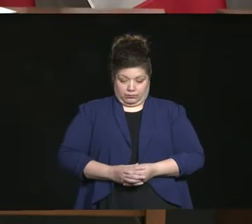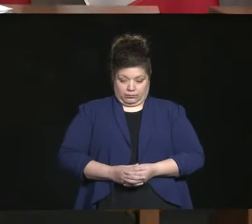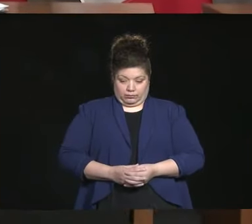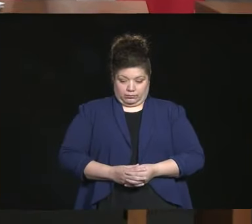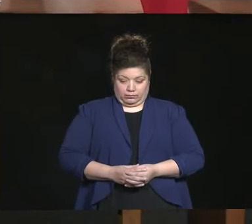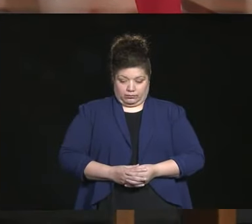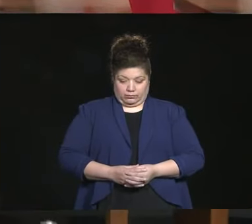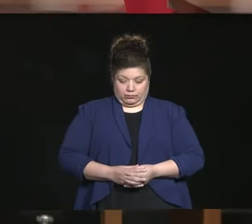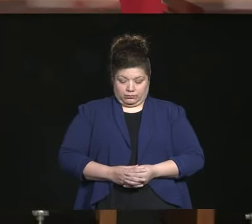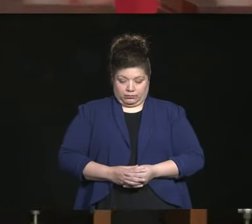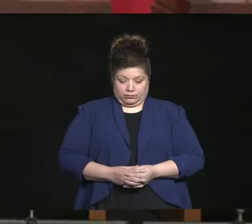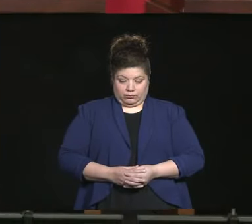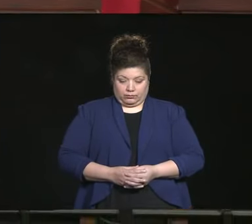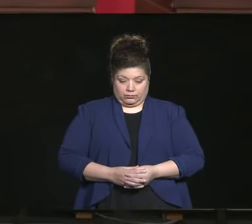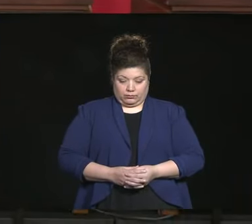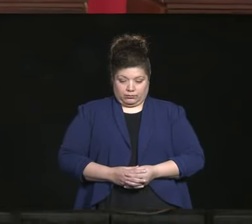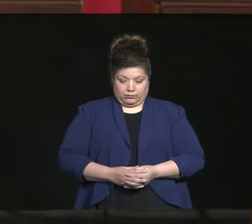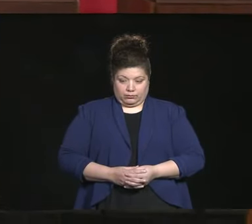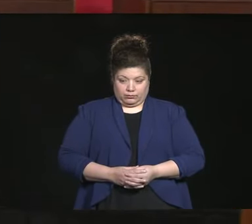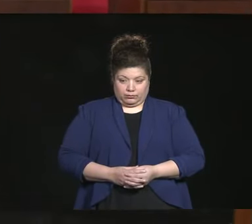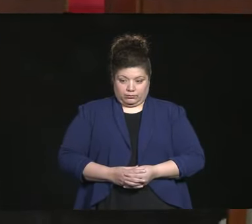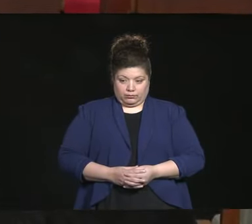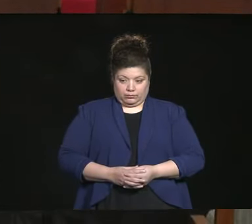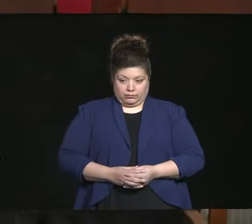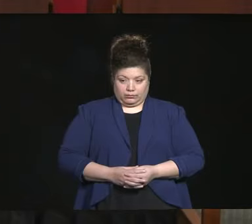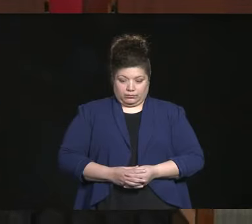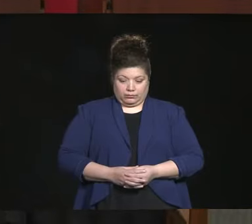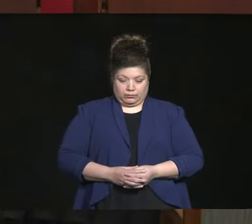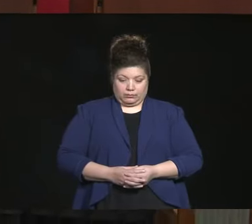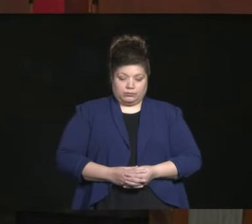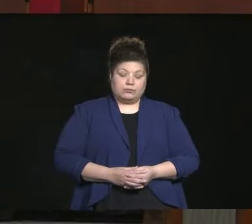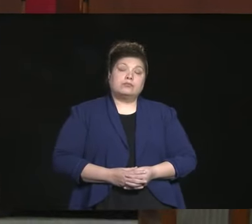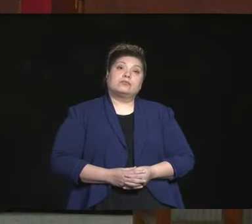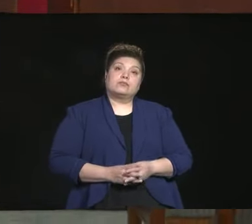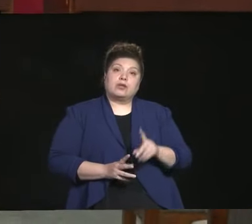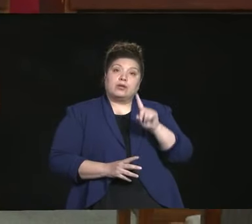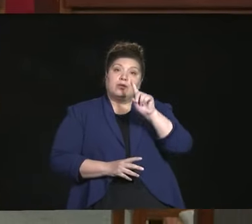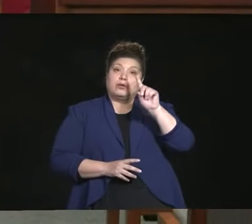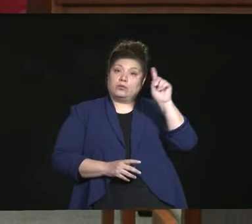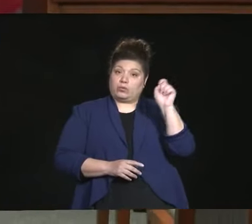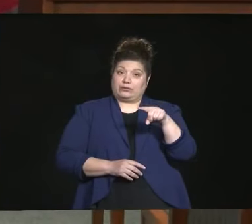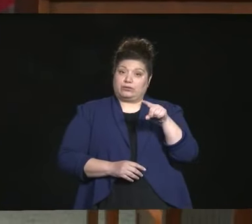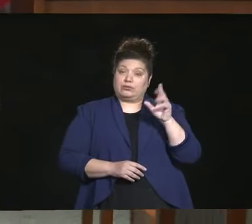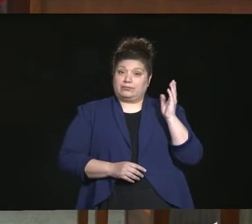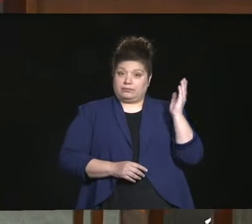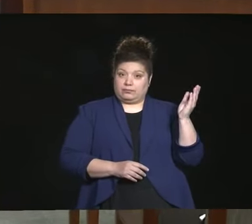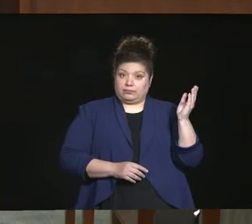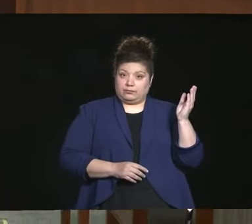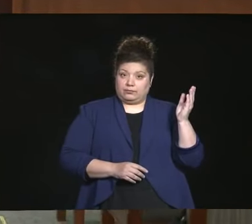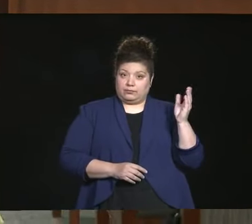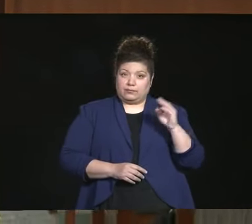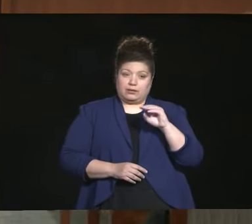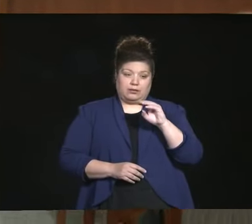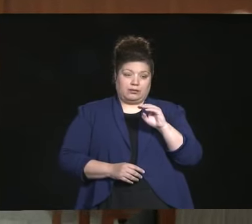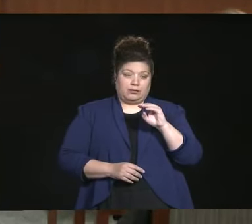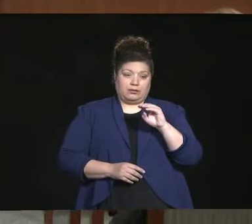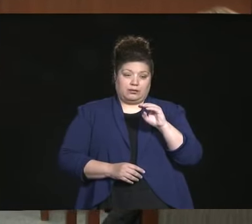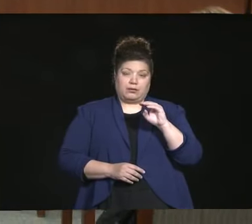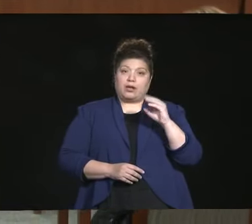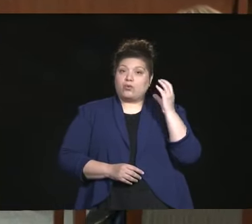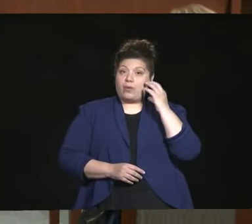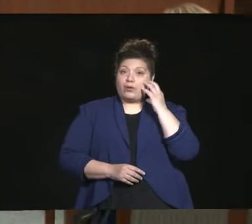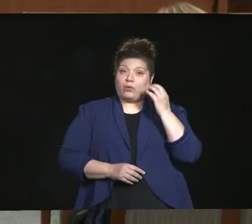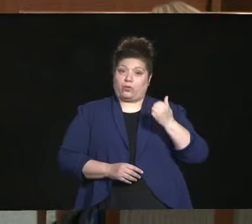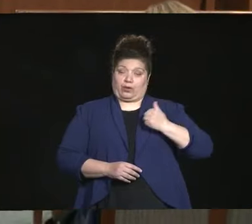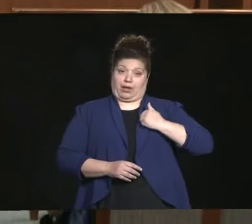sur votre téléphone à clavier. We have a question from Mission Laflamme, Radio-Canada. Please go ahead. Votre